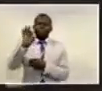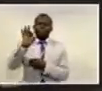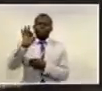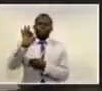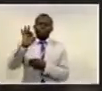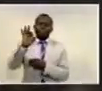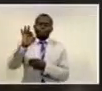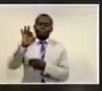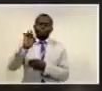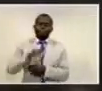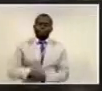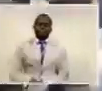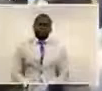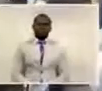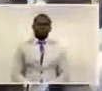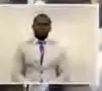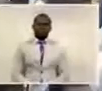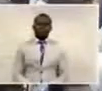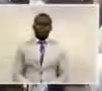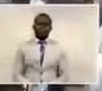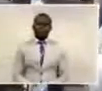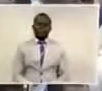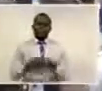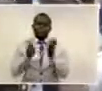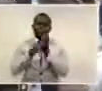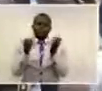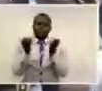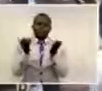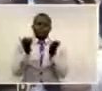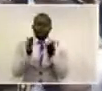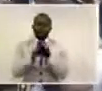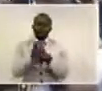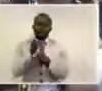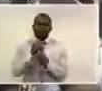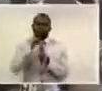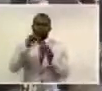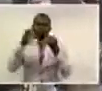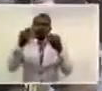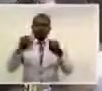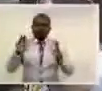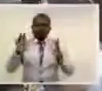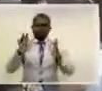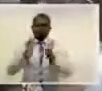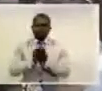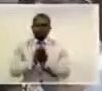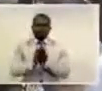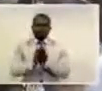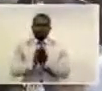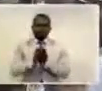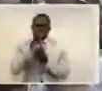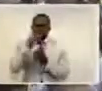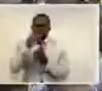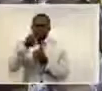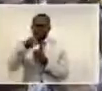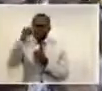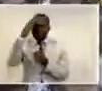uvugira aho ngaho ntacyo ikibazo ni iki bikorwa ntibirangire ibyavuga murabizi